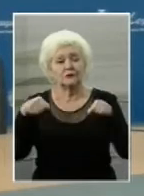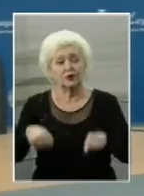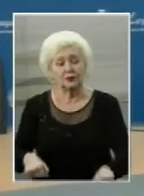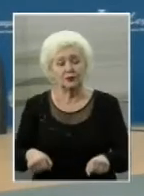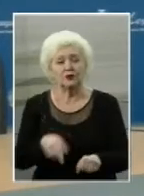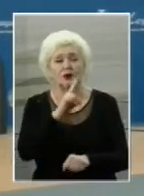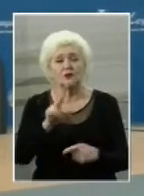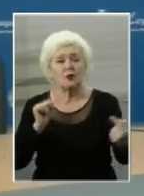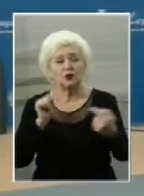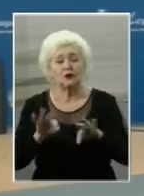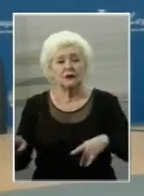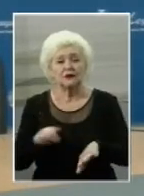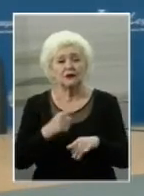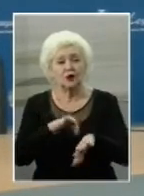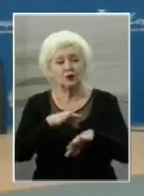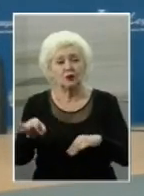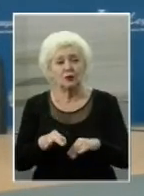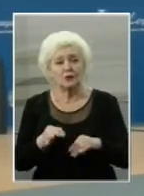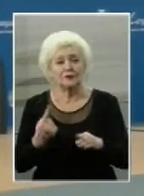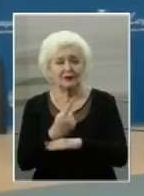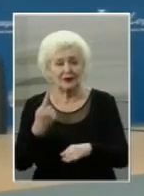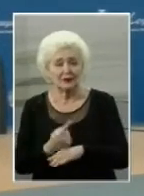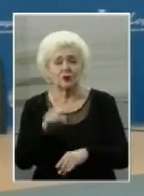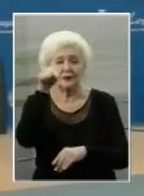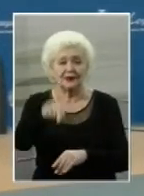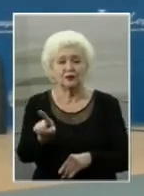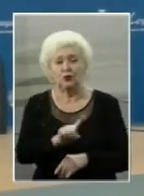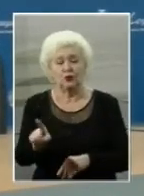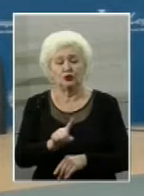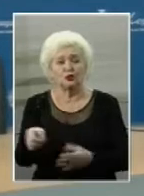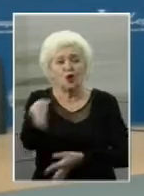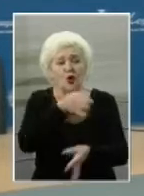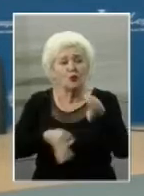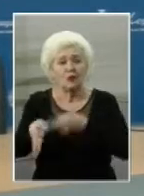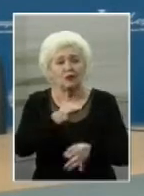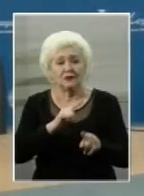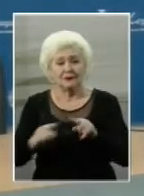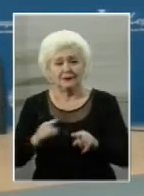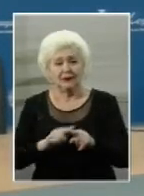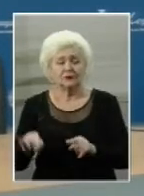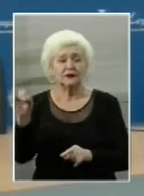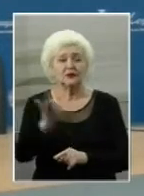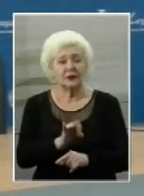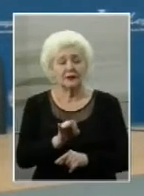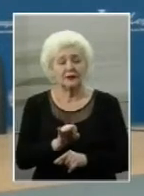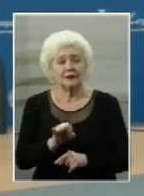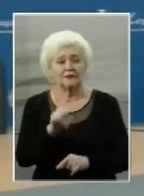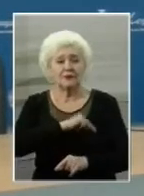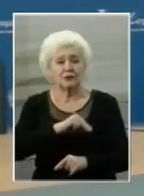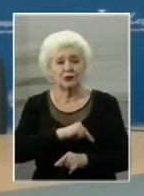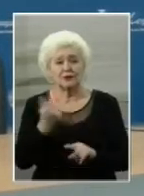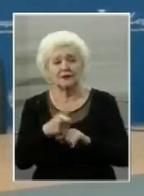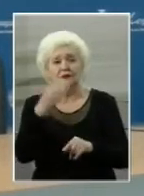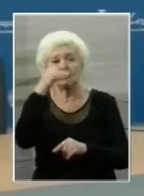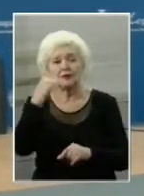в протидії булінгу, цькуванню, задля того, щоб обговорити якнайшвидше і випрацювати найбільш